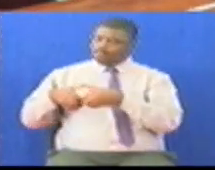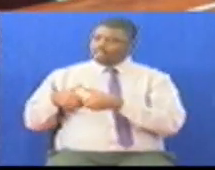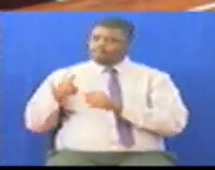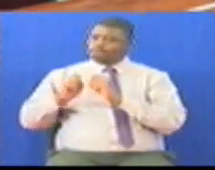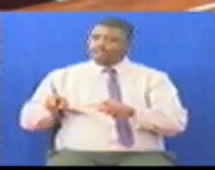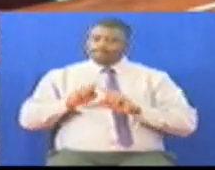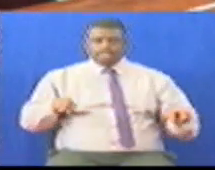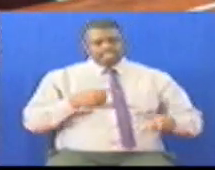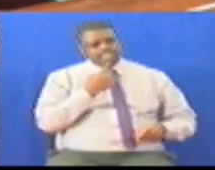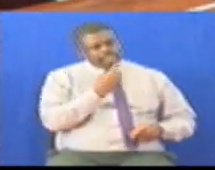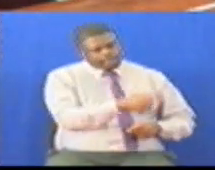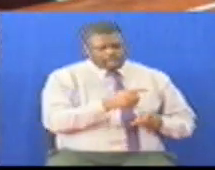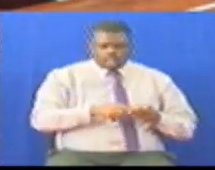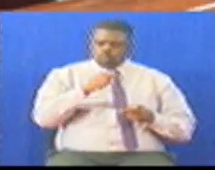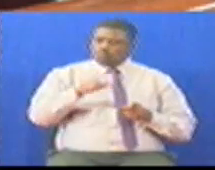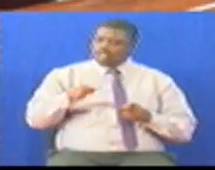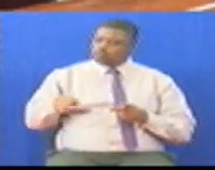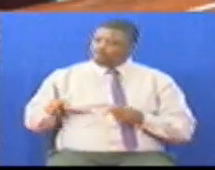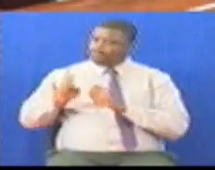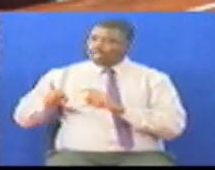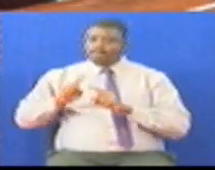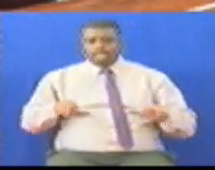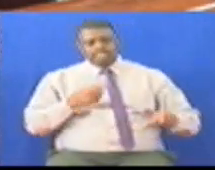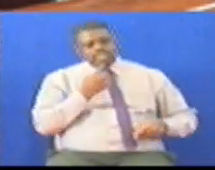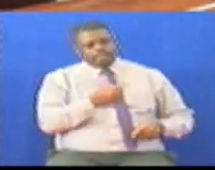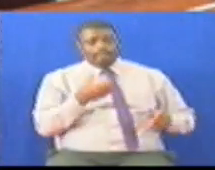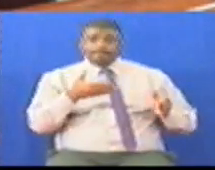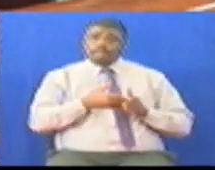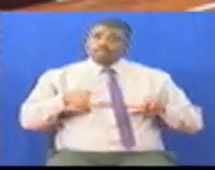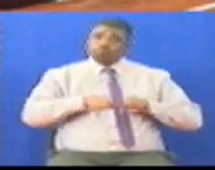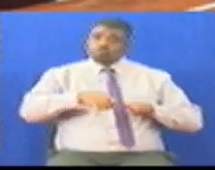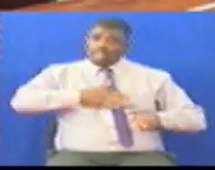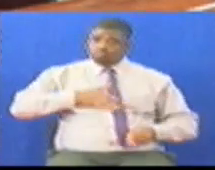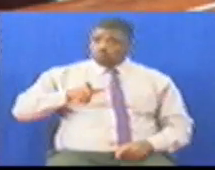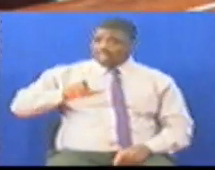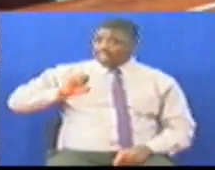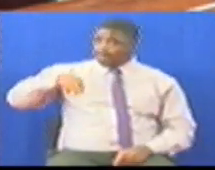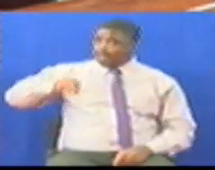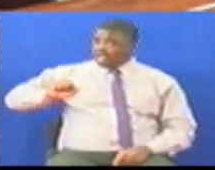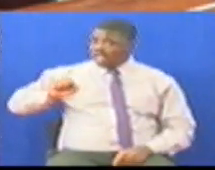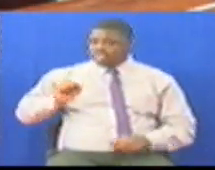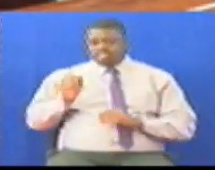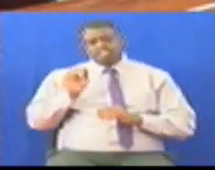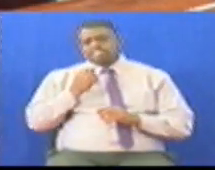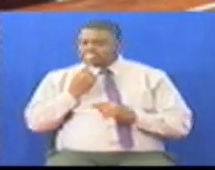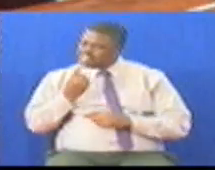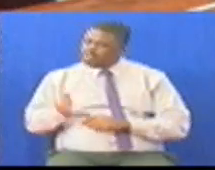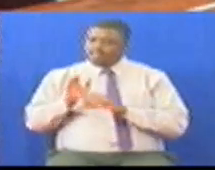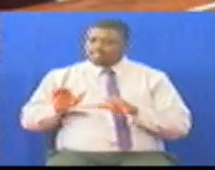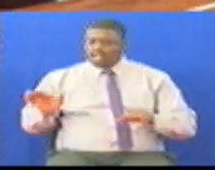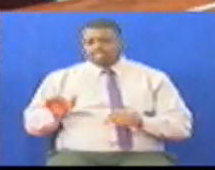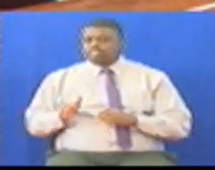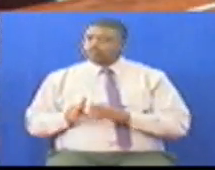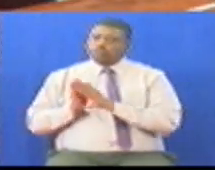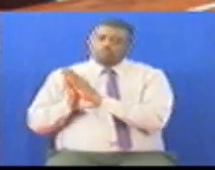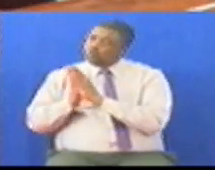zilizotangulia, wachangiaji mbalimbali mpaka na ndugu yangu Lema bunge wa Arusha mjini walichangia kuwasihi wa